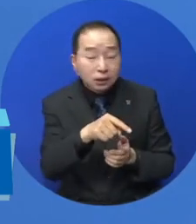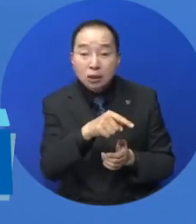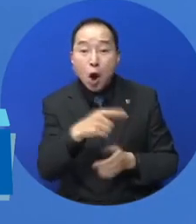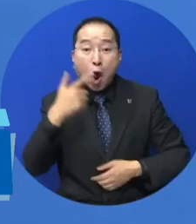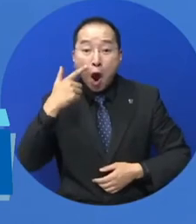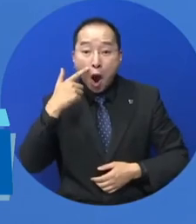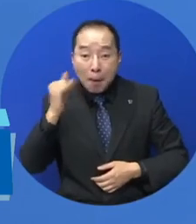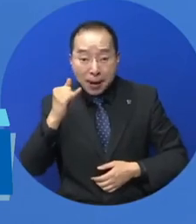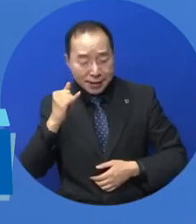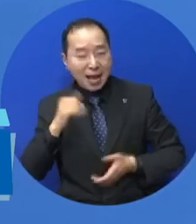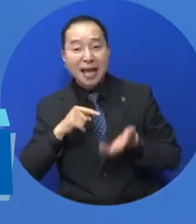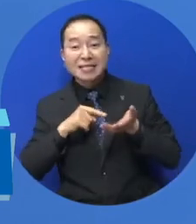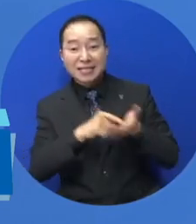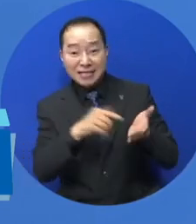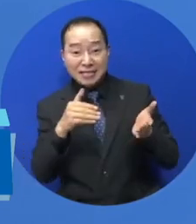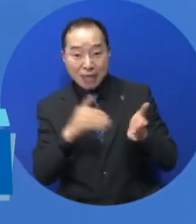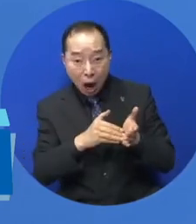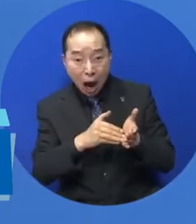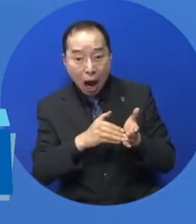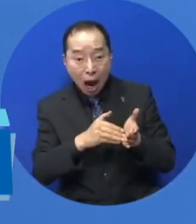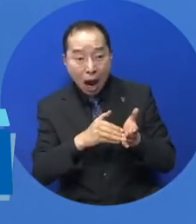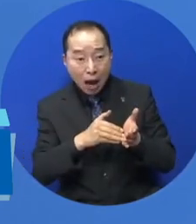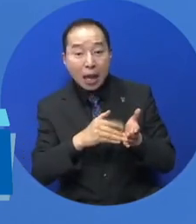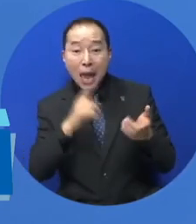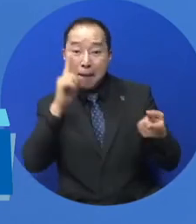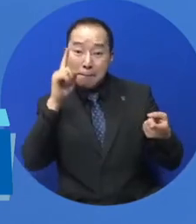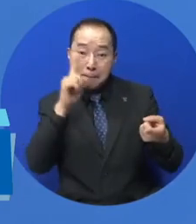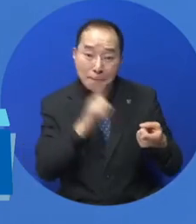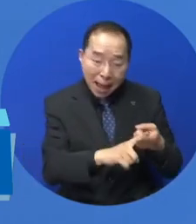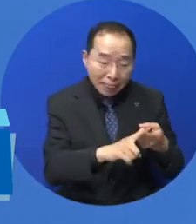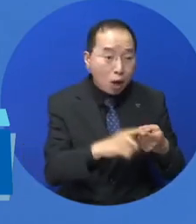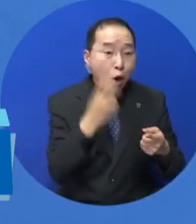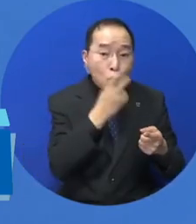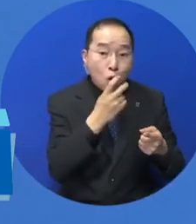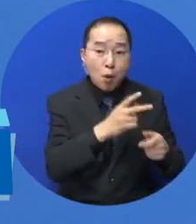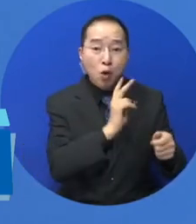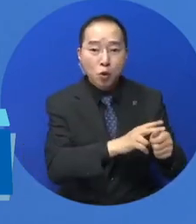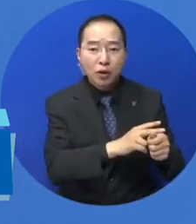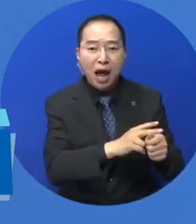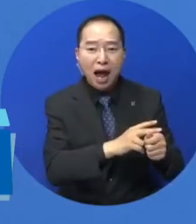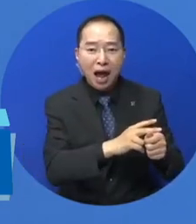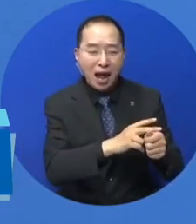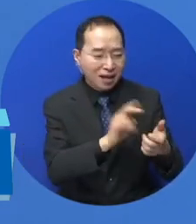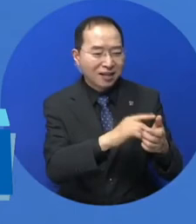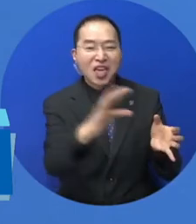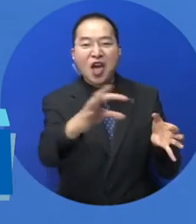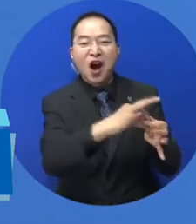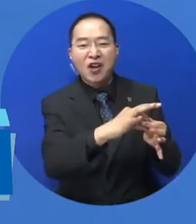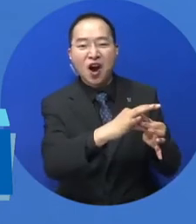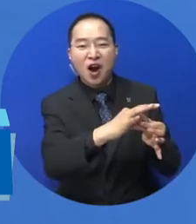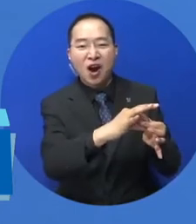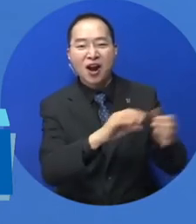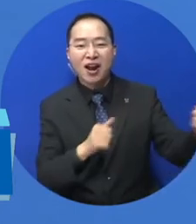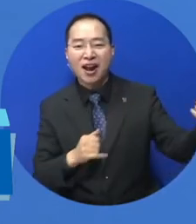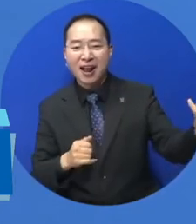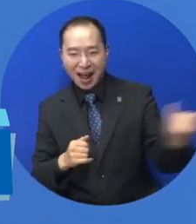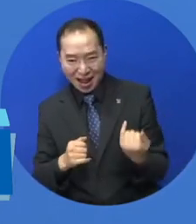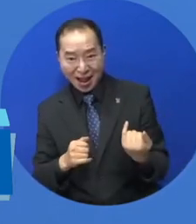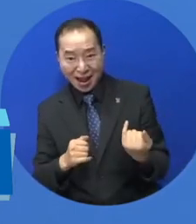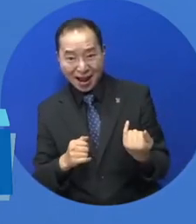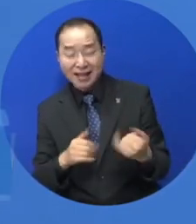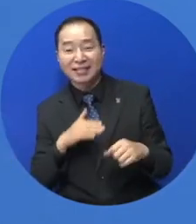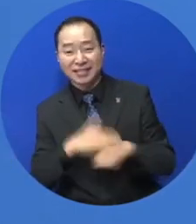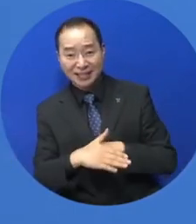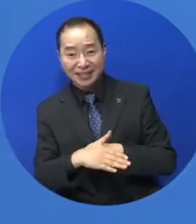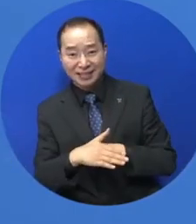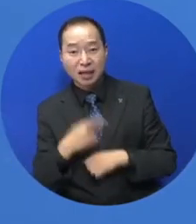어머니가 신청한 그 경력에 맞는 돌봄 교사를 집으로 보내주는 일. 이것을 제가 직접